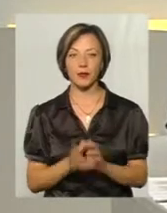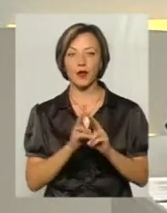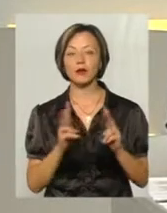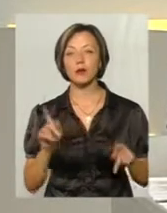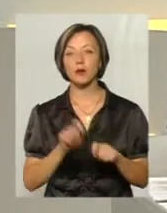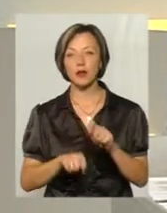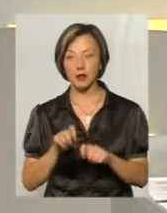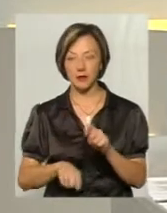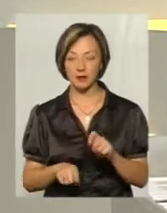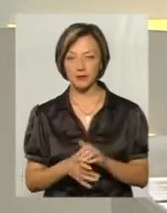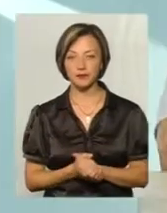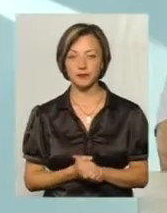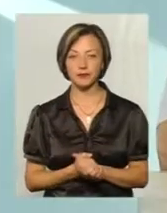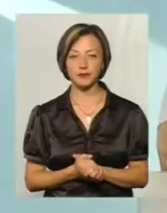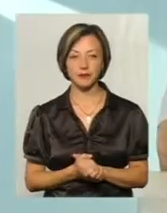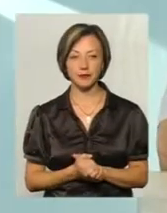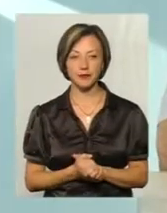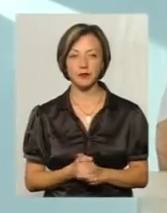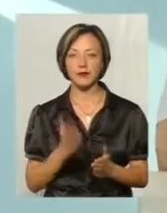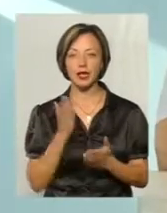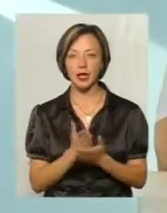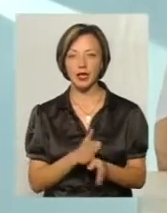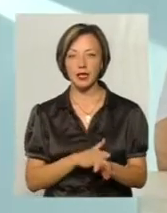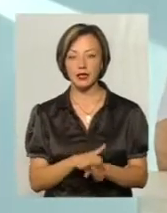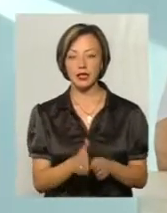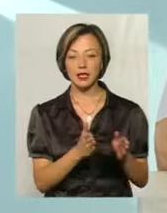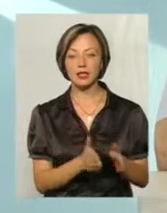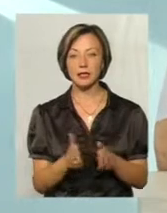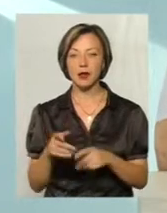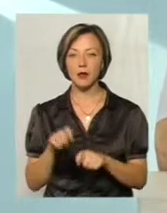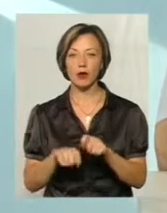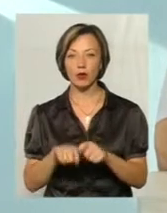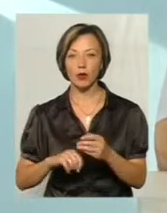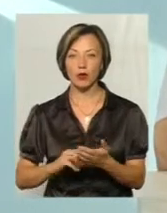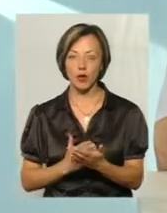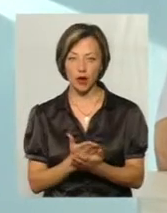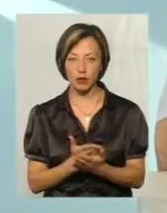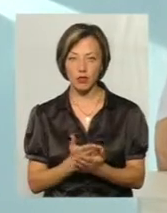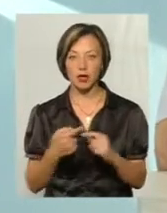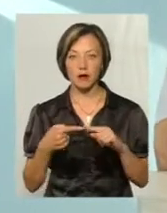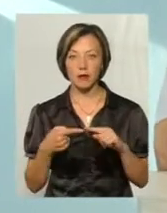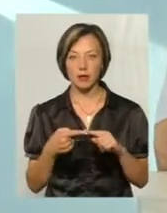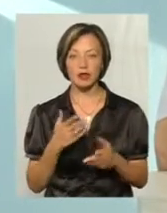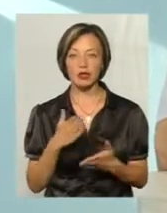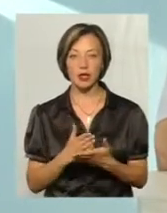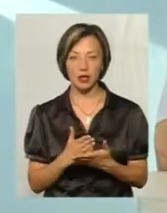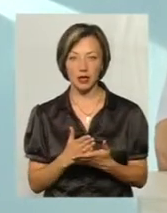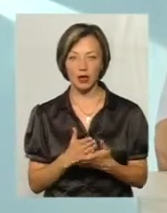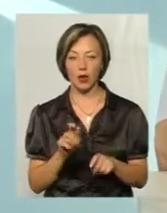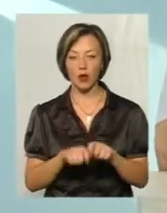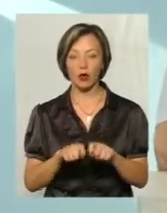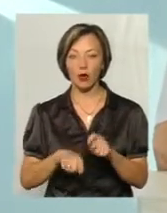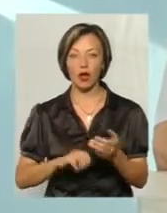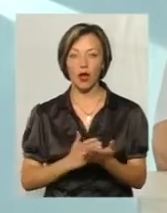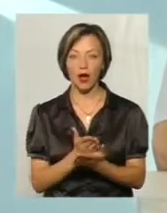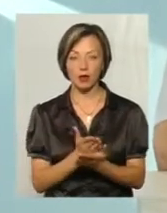Не піднімає? Перевіряє, ну, значить, є ціла система контролю якості. Значить, по-перше, є контроль якості,